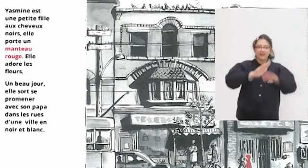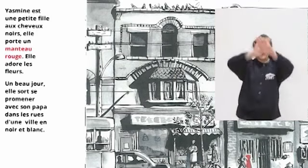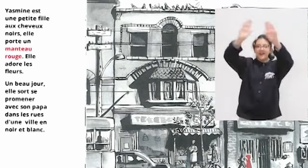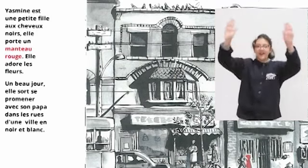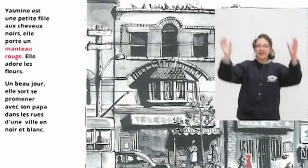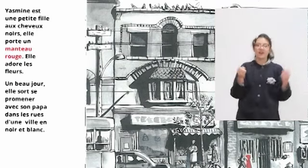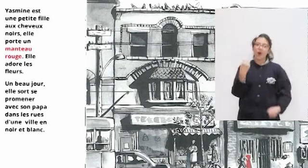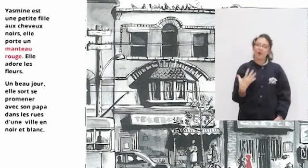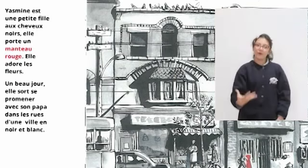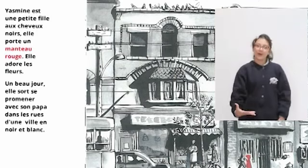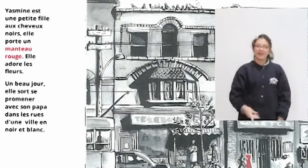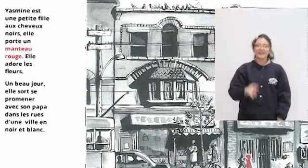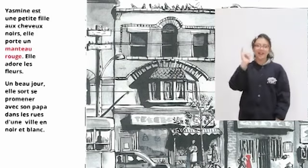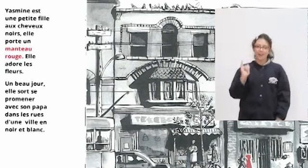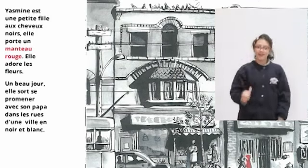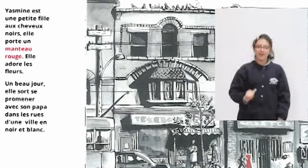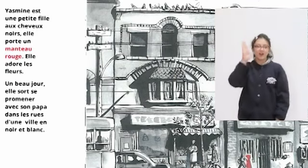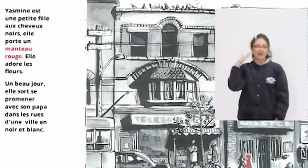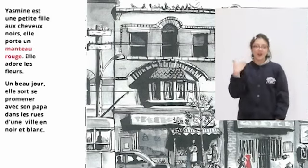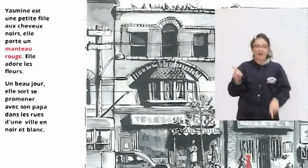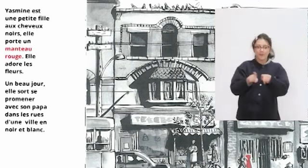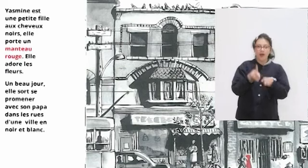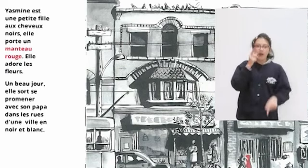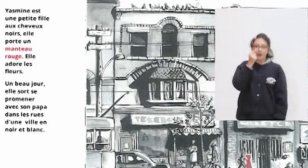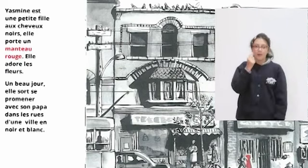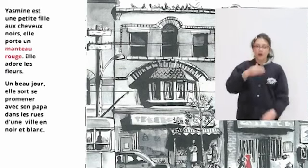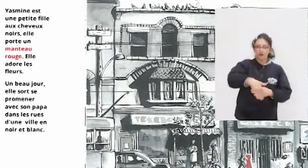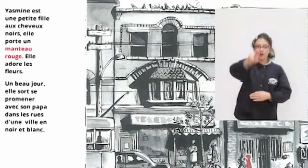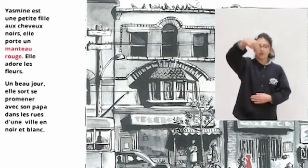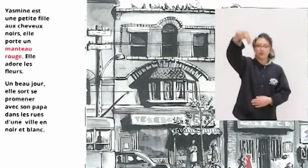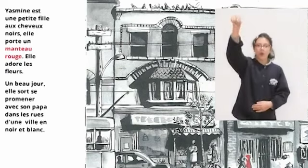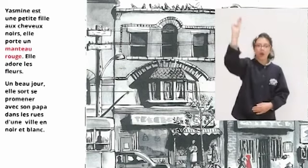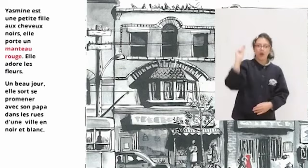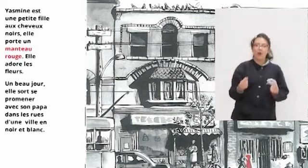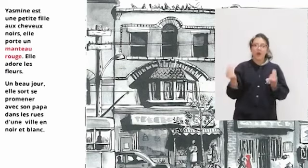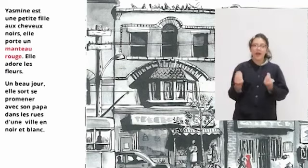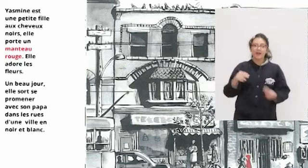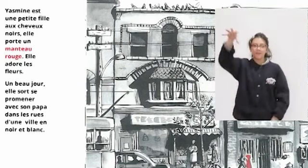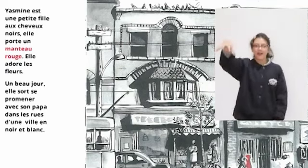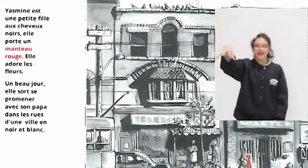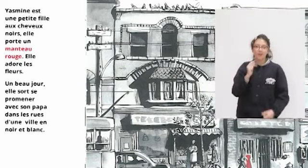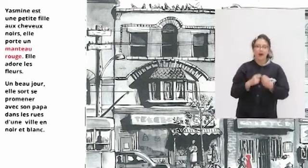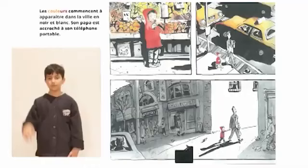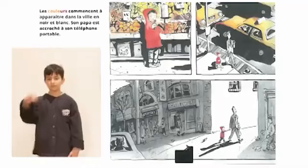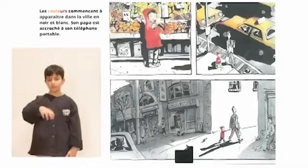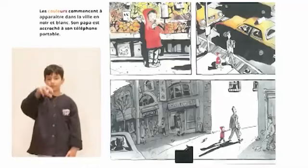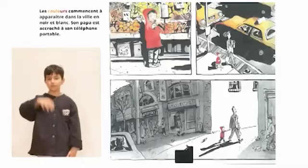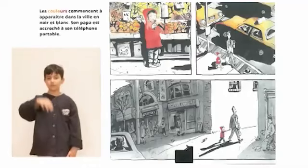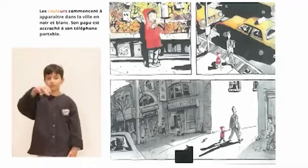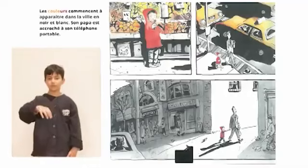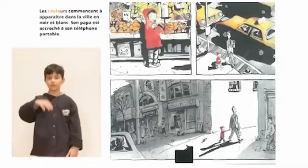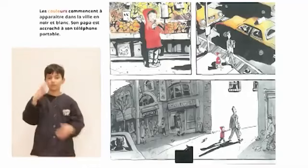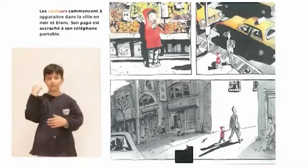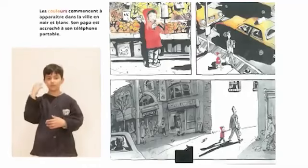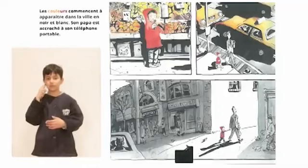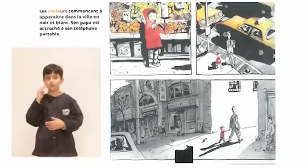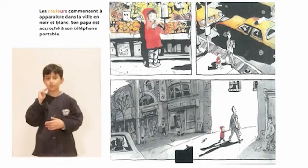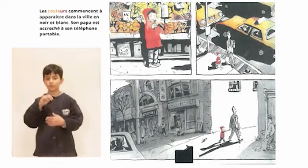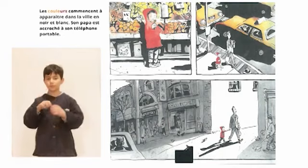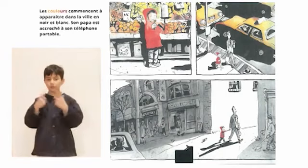elle sort se promener avec son papa dans les rues d'une ville en noir et blanc. Les couleurs commencent